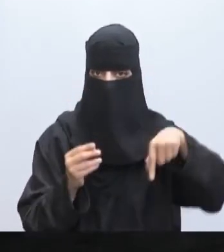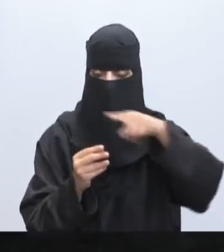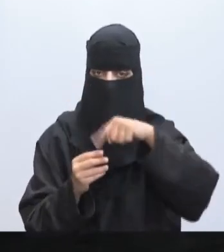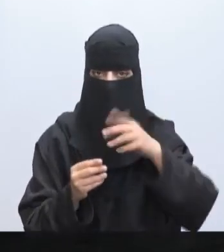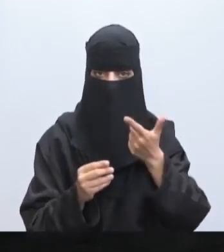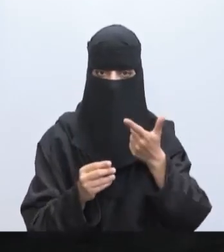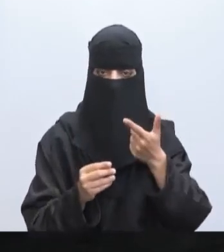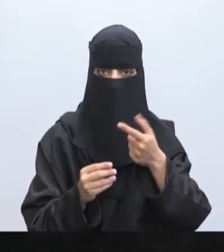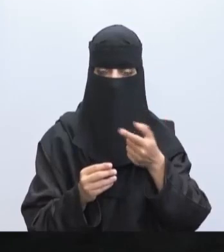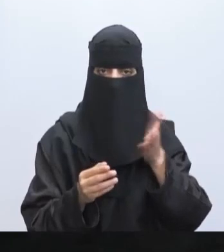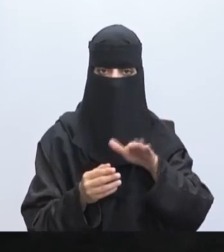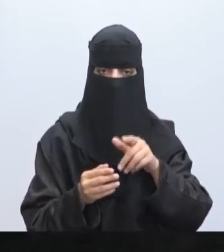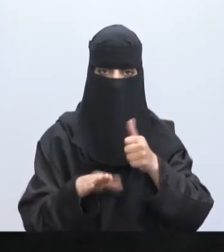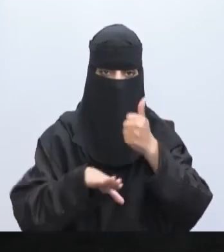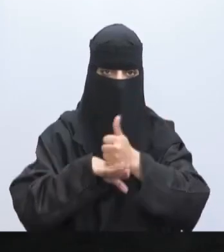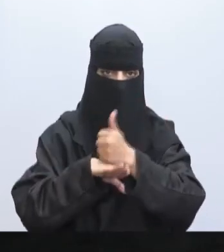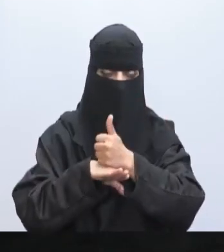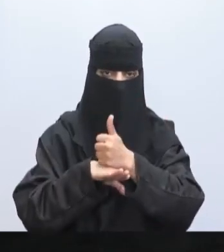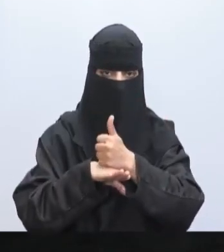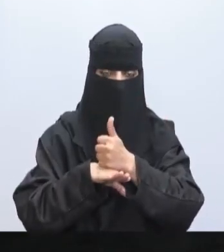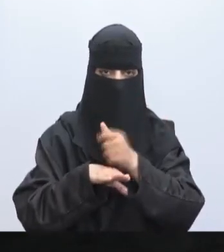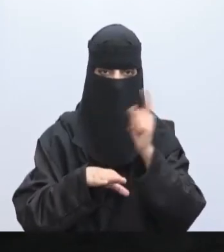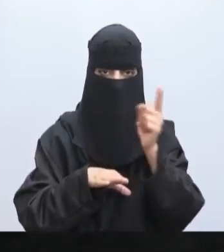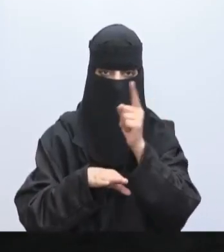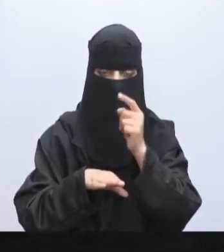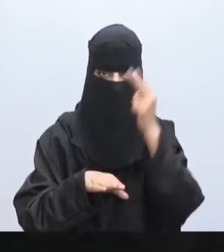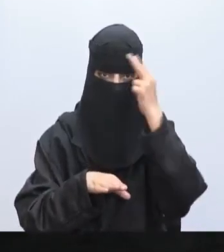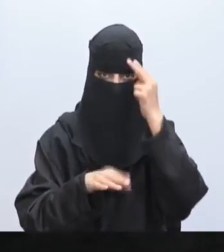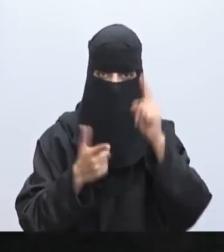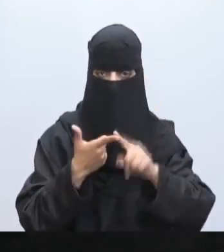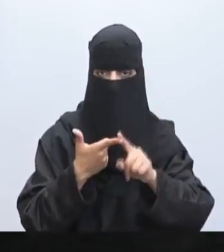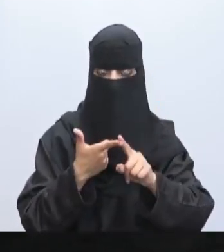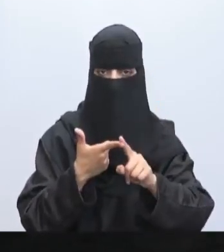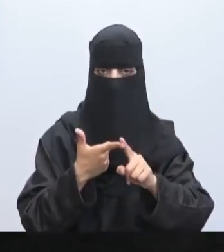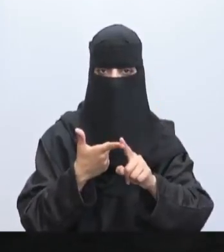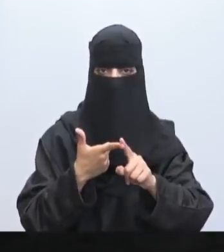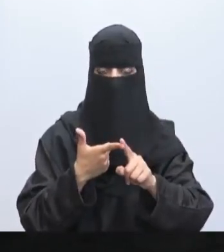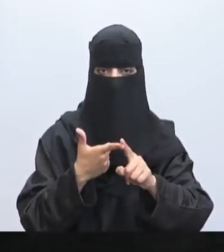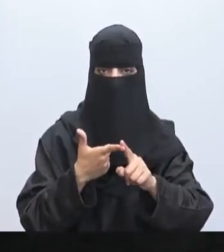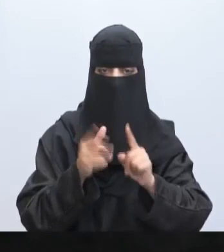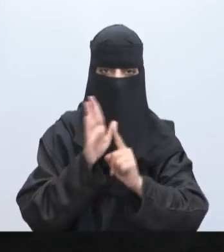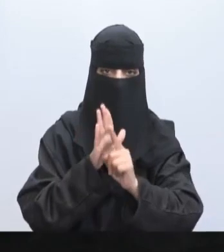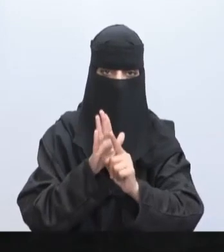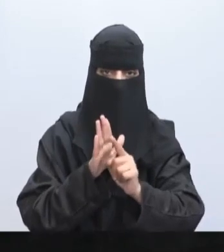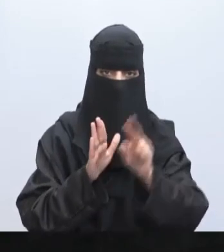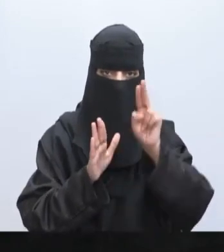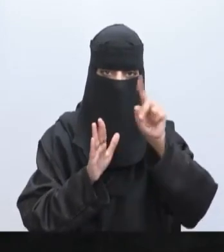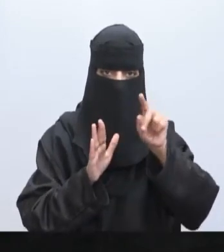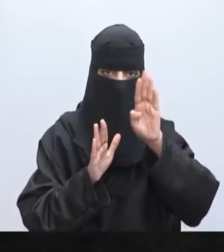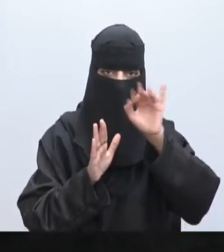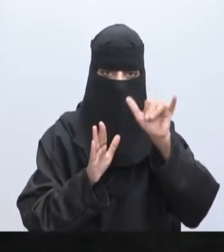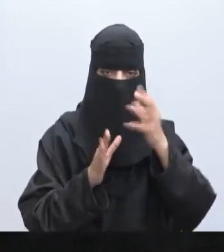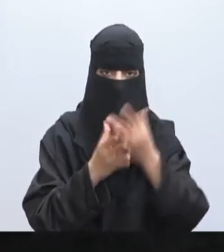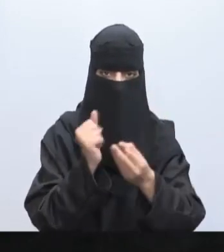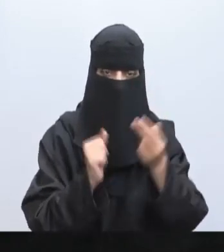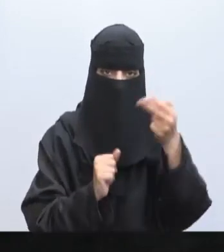وانتم على مؤسس الدوله السعوديه الثانيه الامام تركي بن